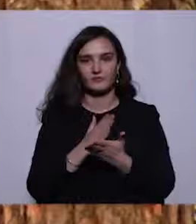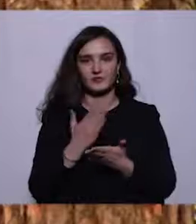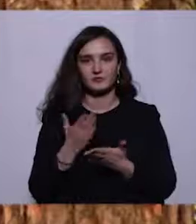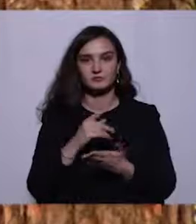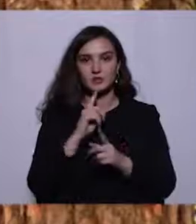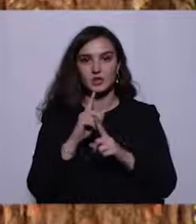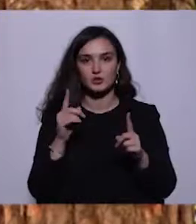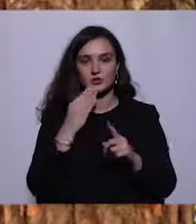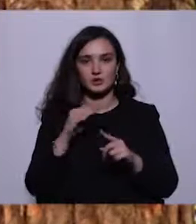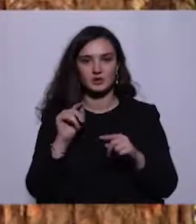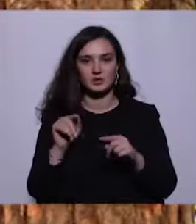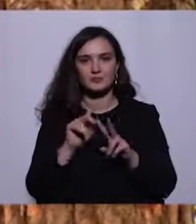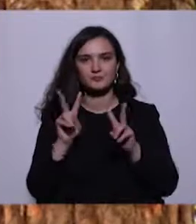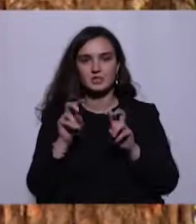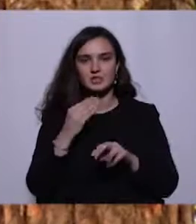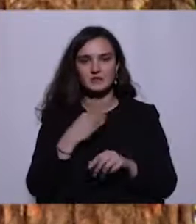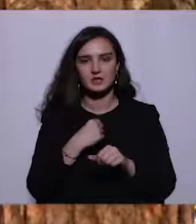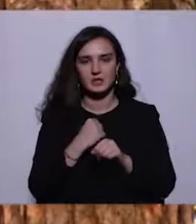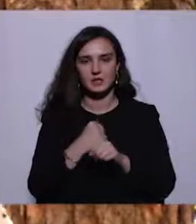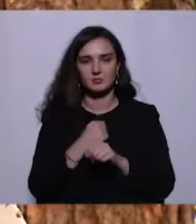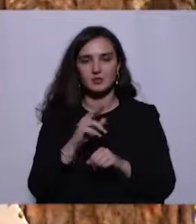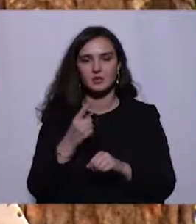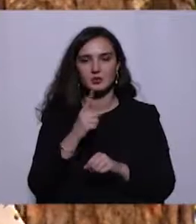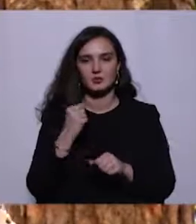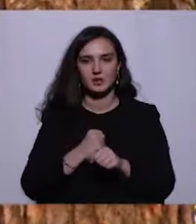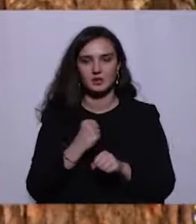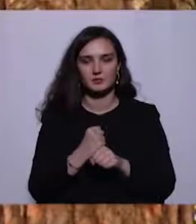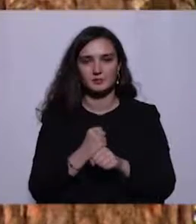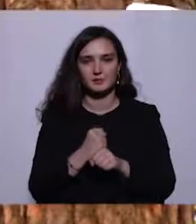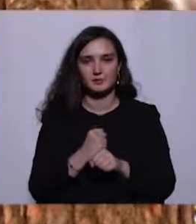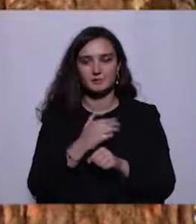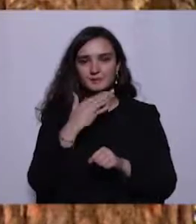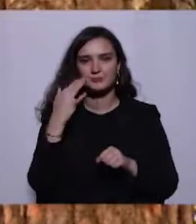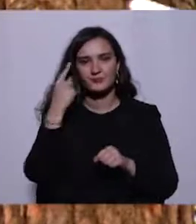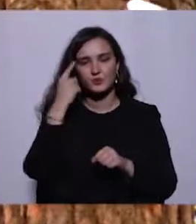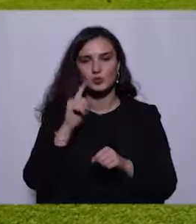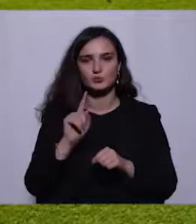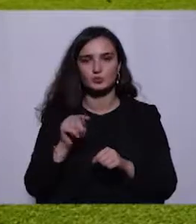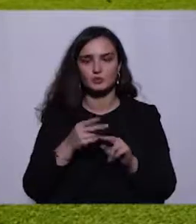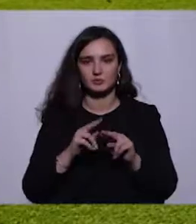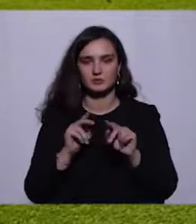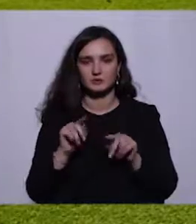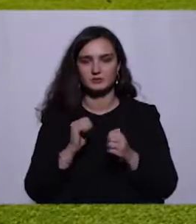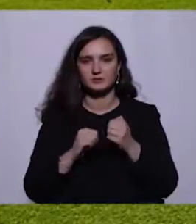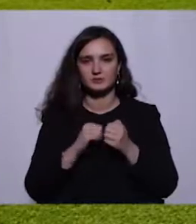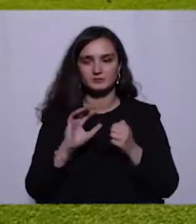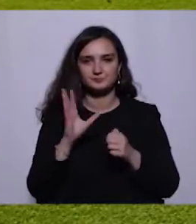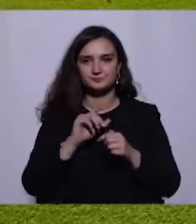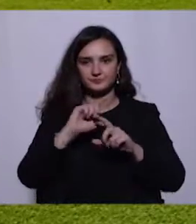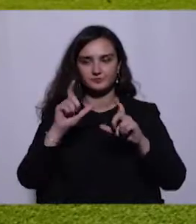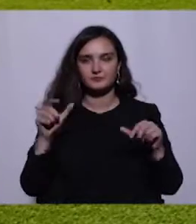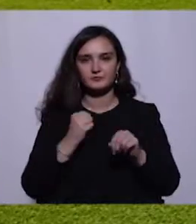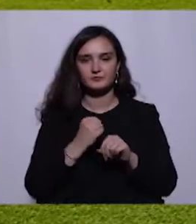წარმოადგენს. საოცარია, რისთვის აკეთებდნენ, ან რატომ აკეთებდნენ. ბევრი ფიქრობს, რომ ეს ქვის